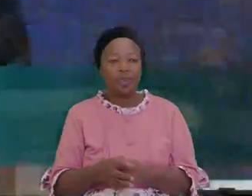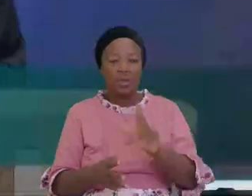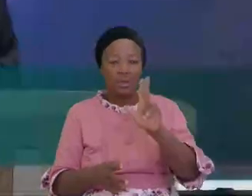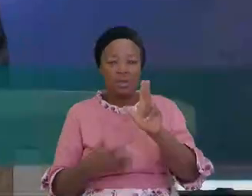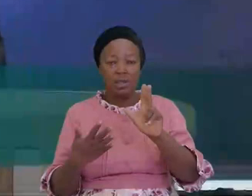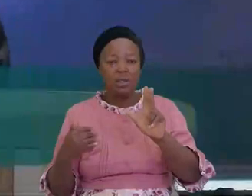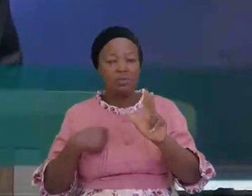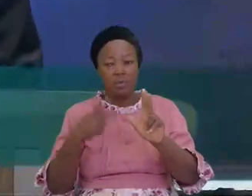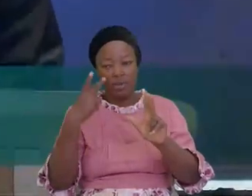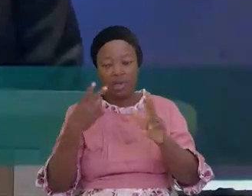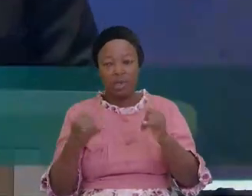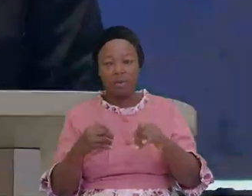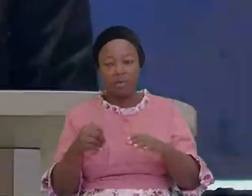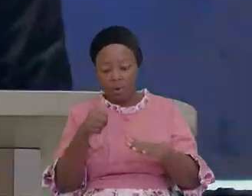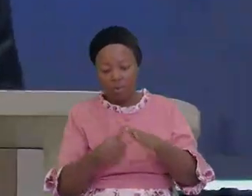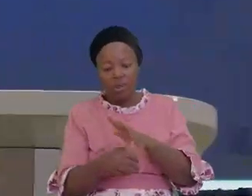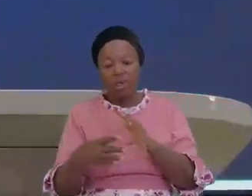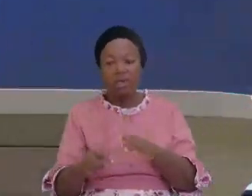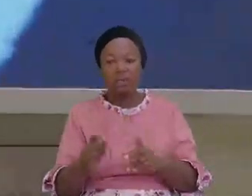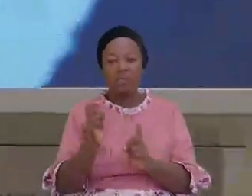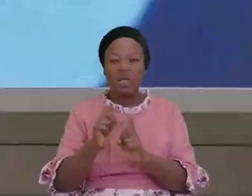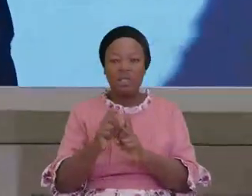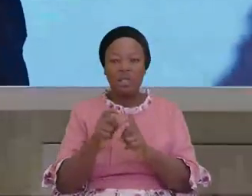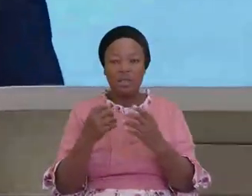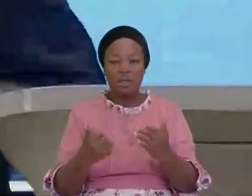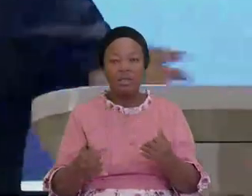Il y a trois choses à considérer dans le message aujourd'hui.